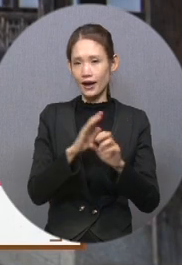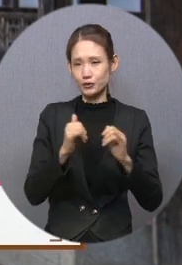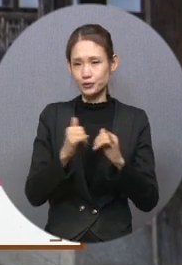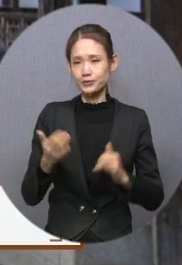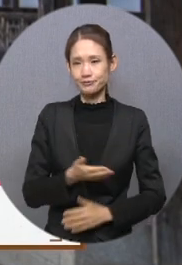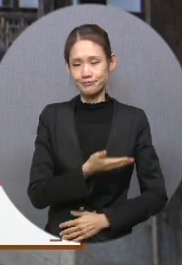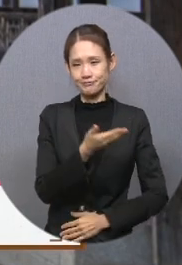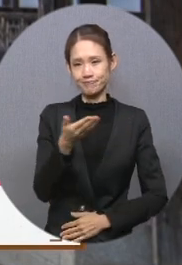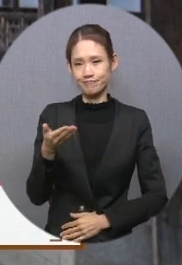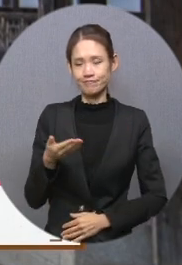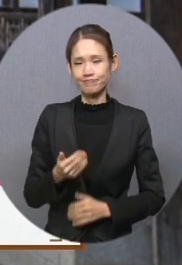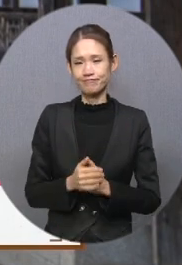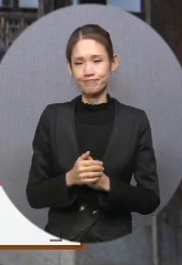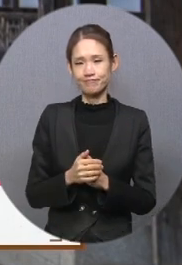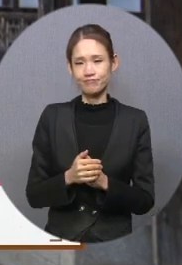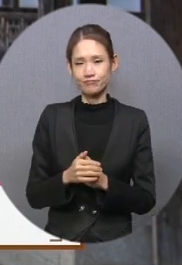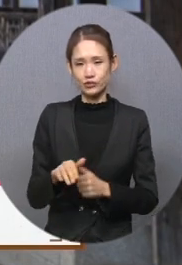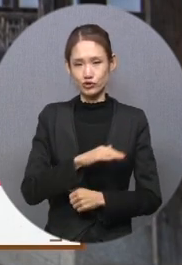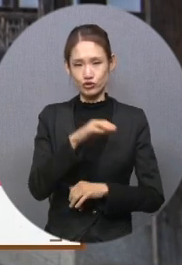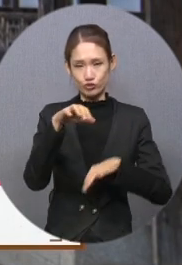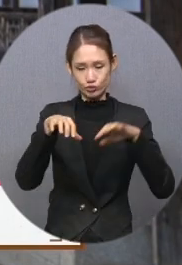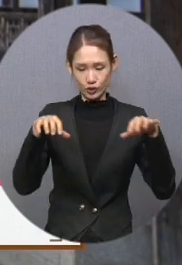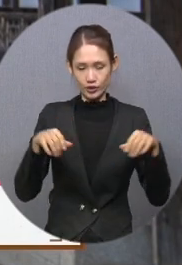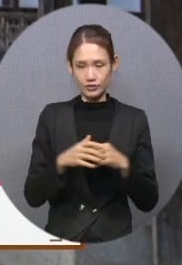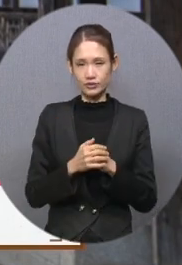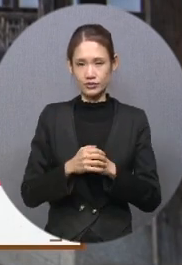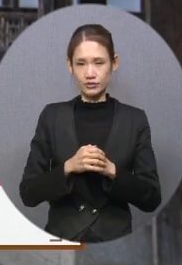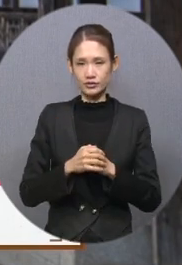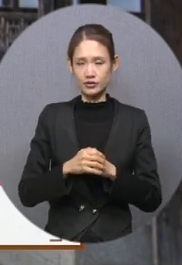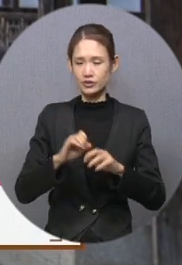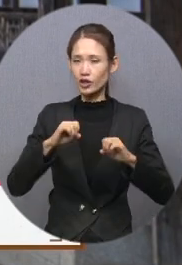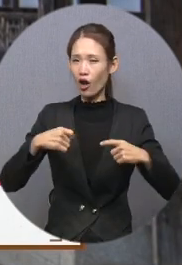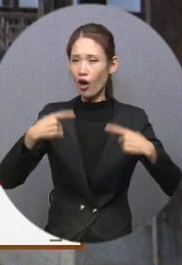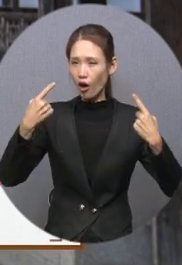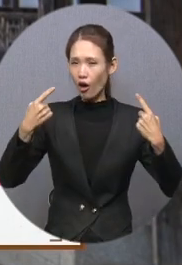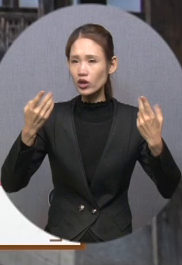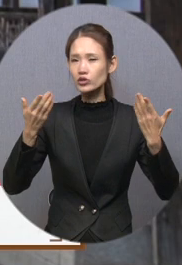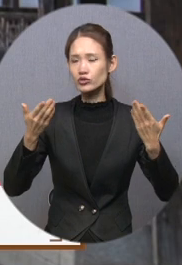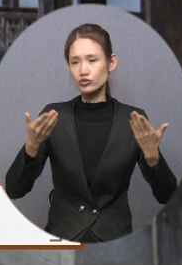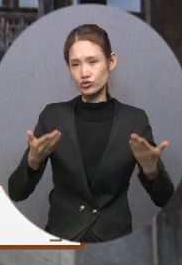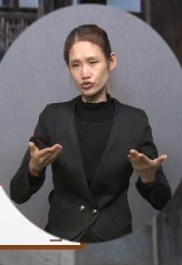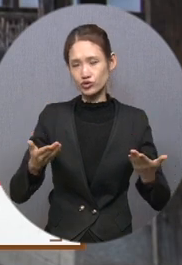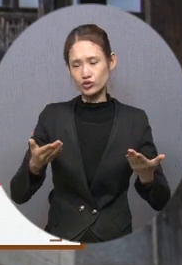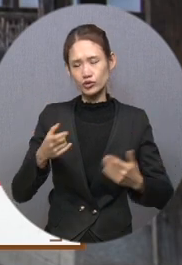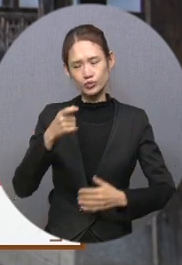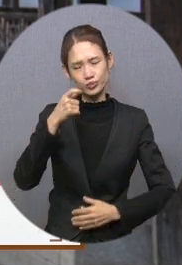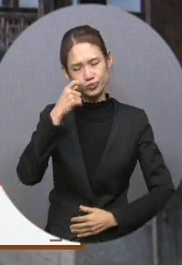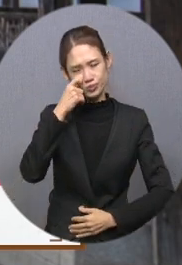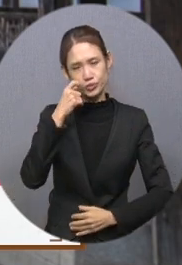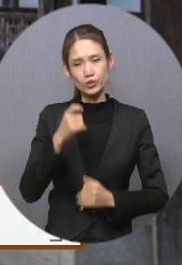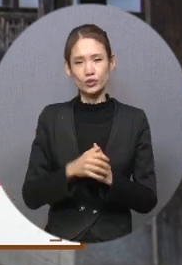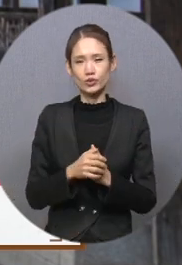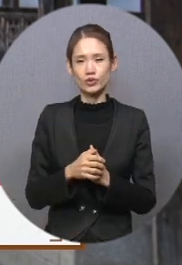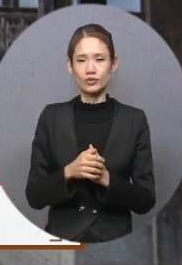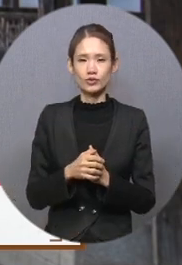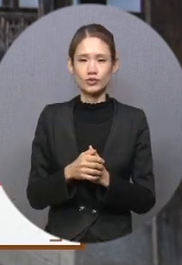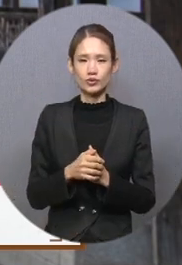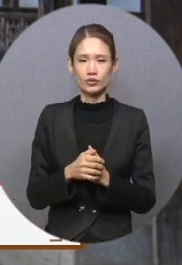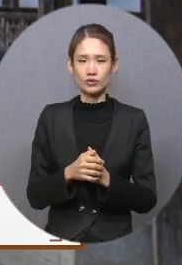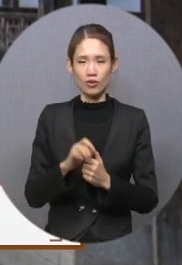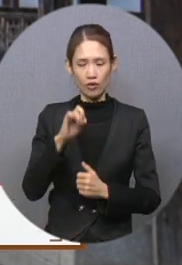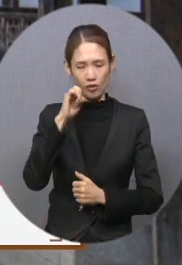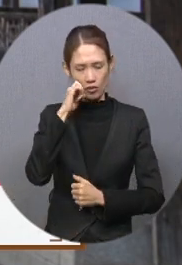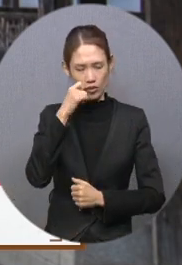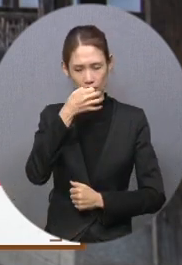여러분, 우리 주변에는 설 연휴에도 쉬지 못하시거나